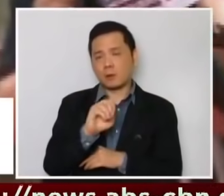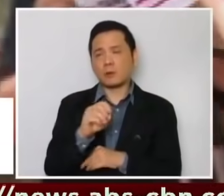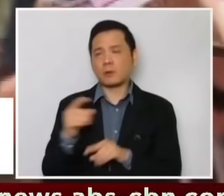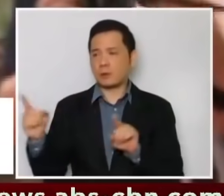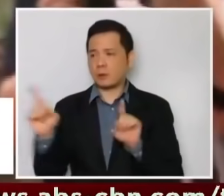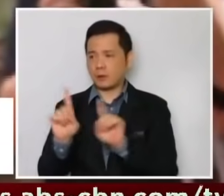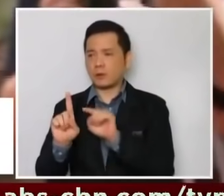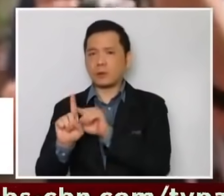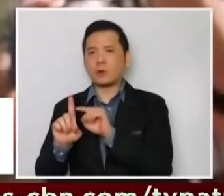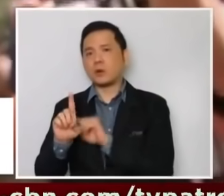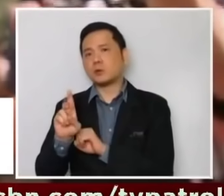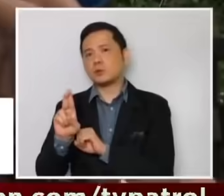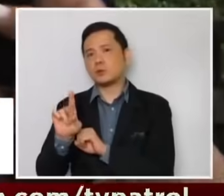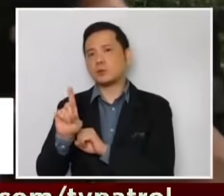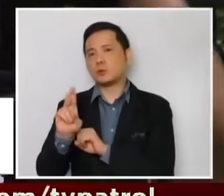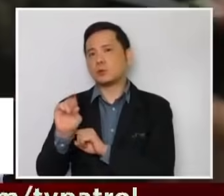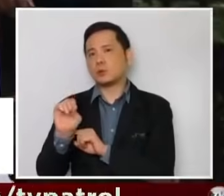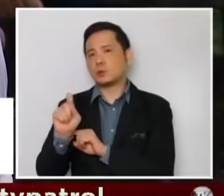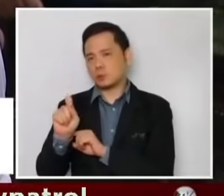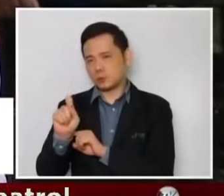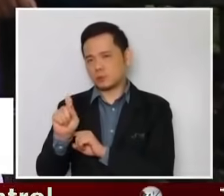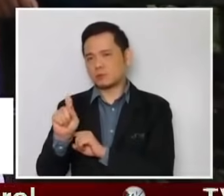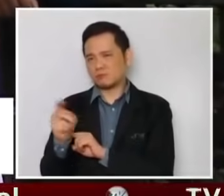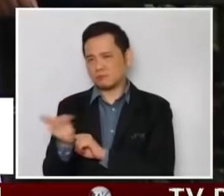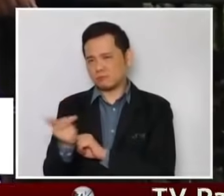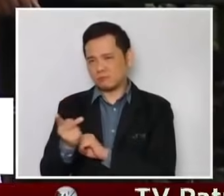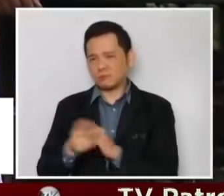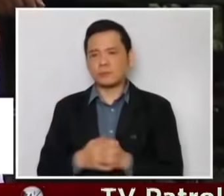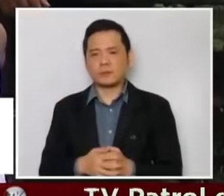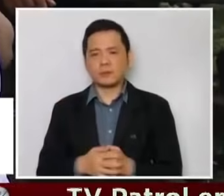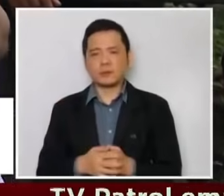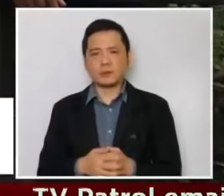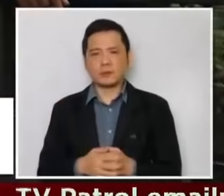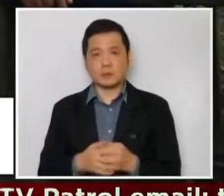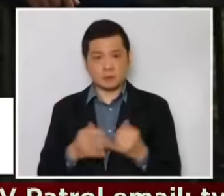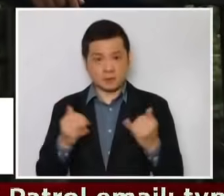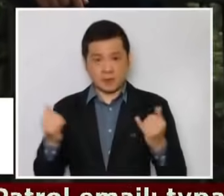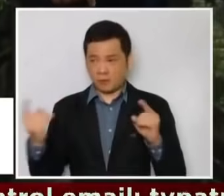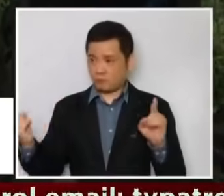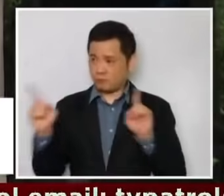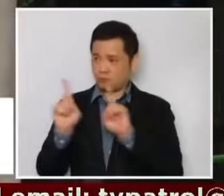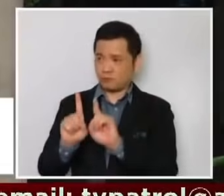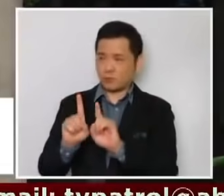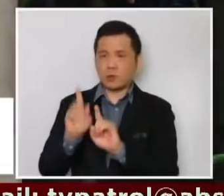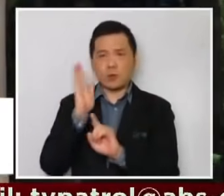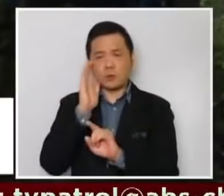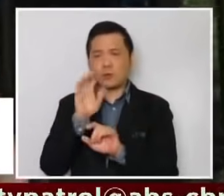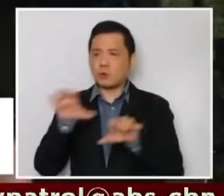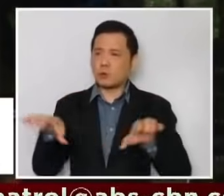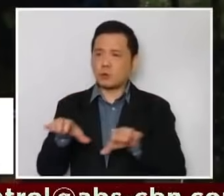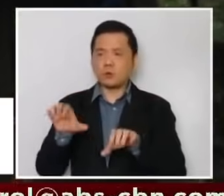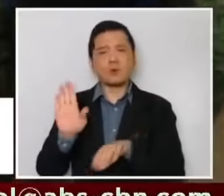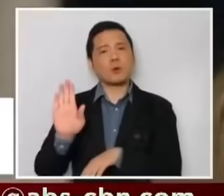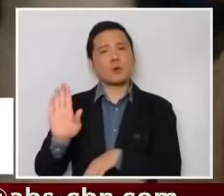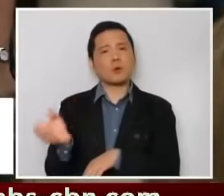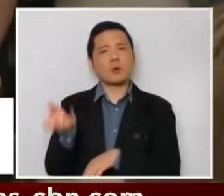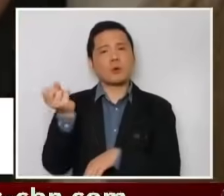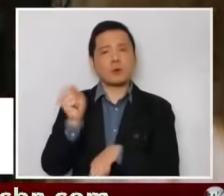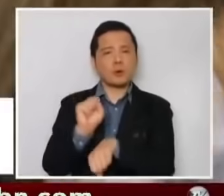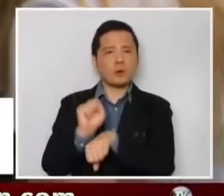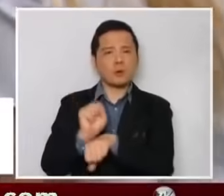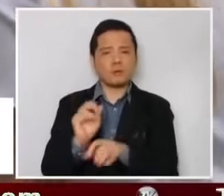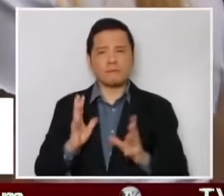Dudut Jaworski. Siniguro ng Vice Alcalde na tututukan pa rin nila ni Soto ang kanika nilang mga trabaho kahit parehas